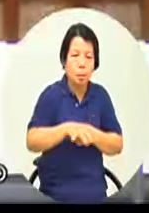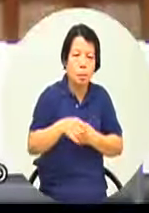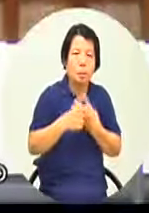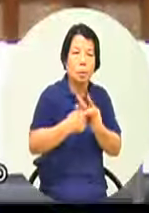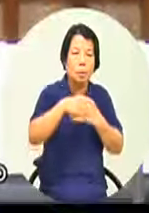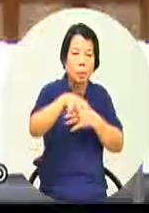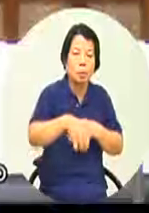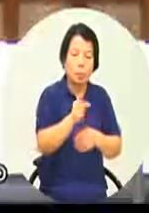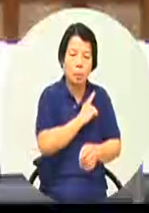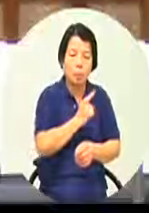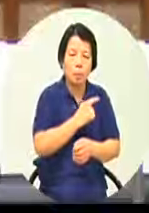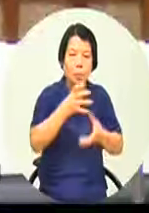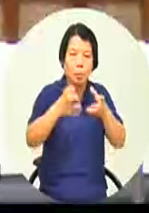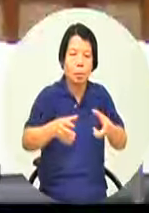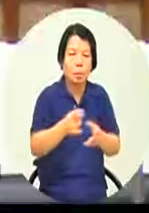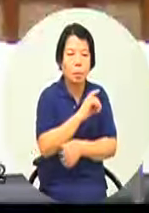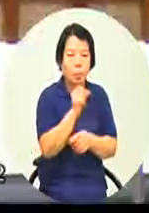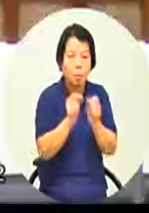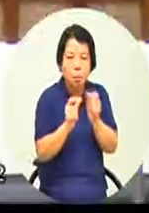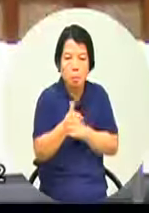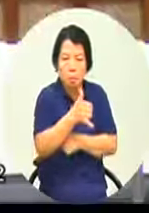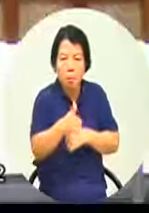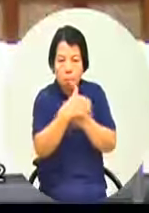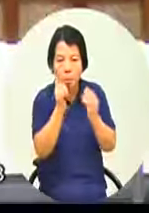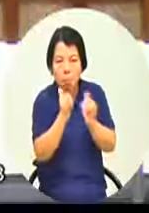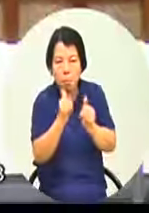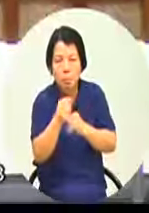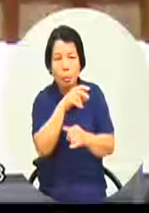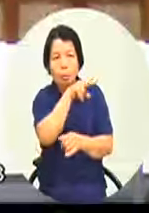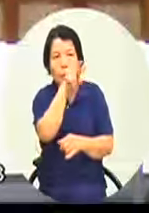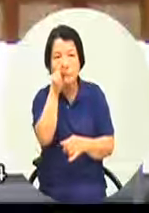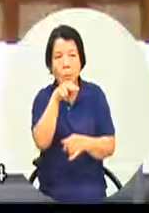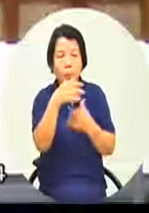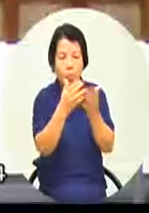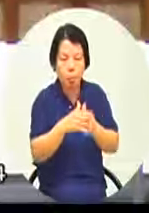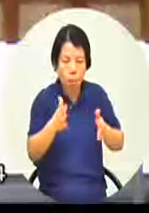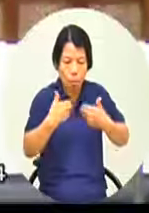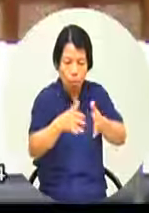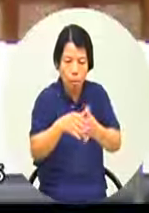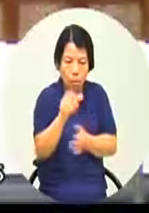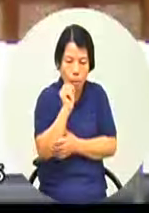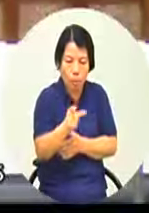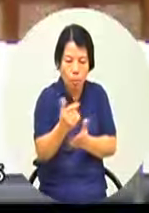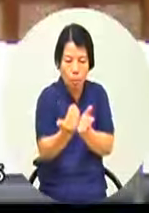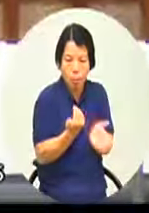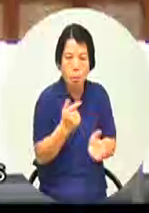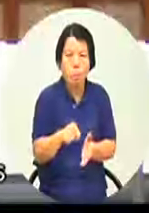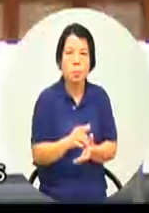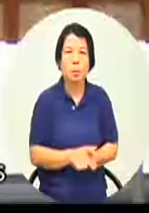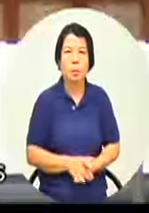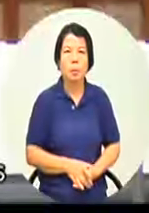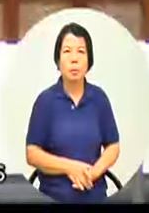指标，我消费者可以到农业局来看，在我选择要购物之前，这个